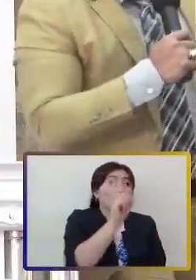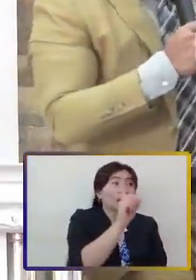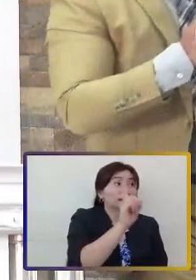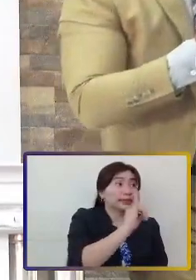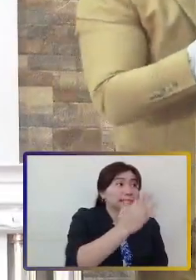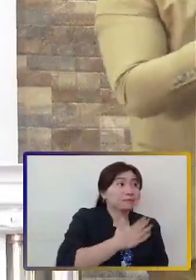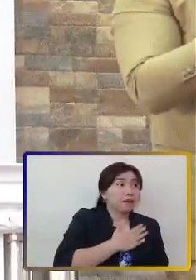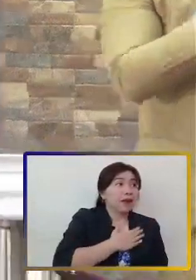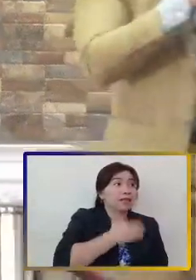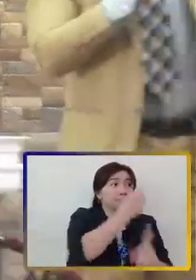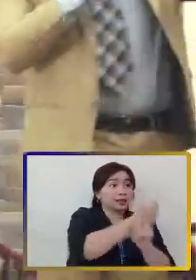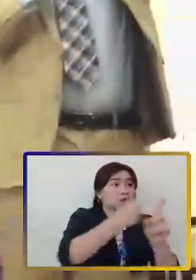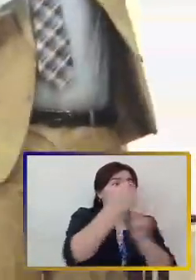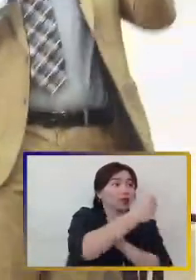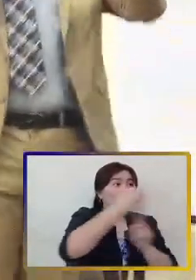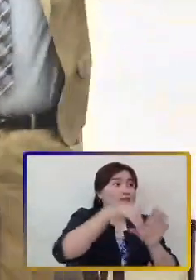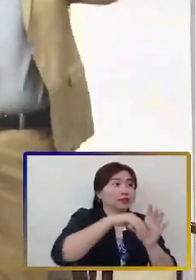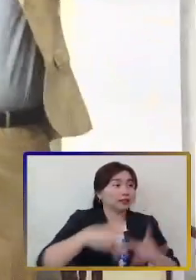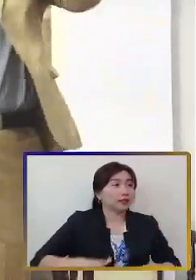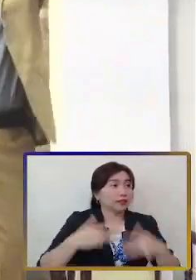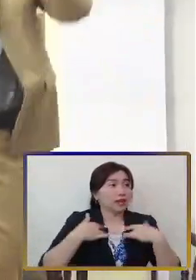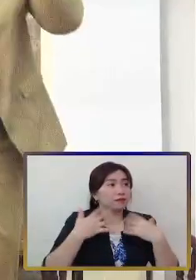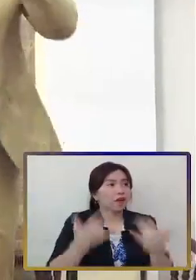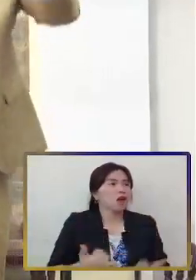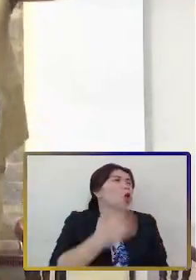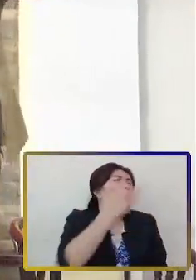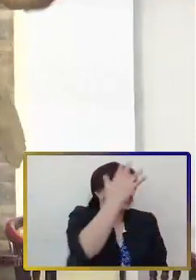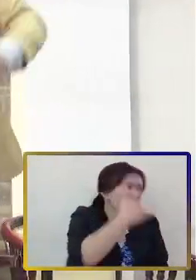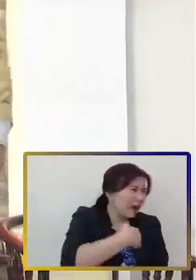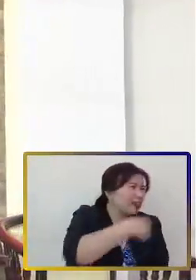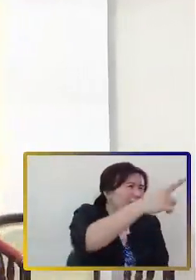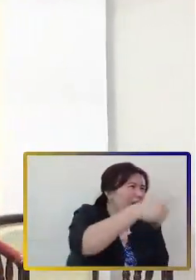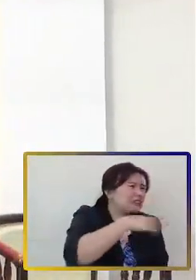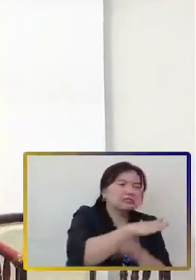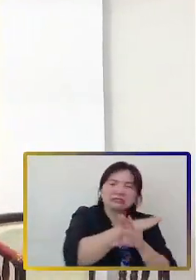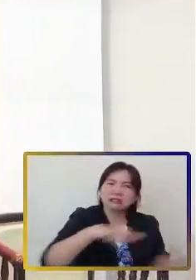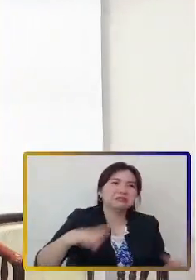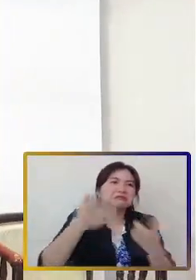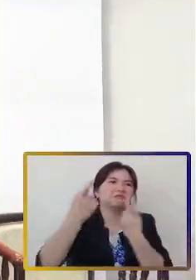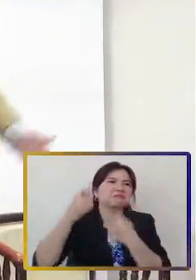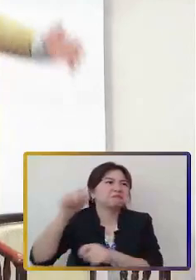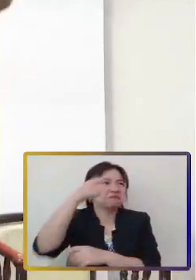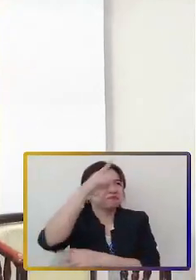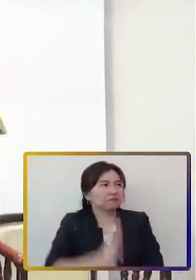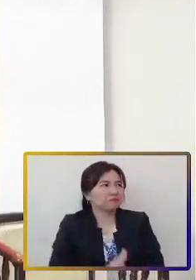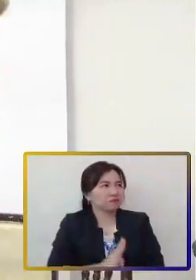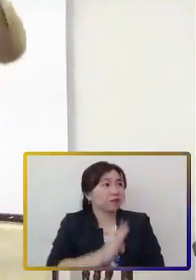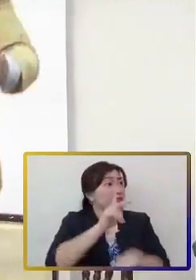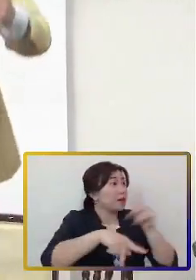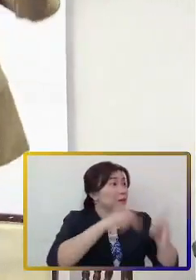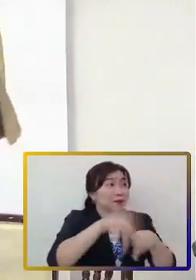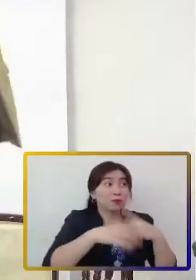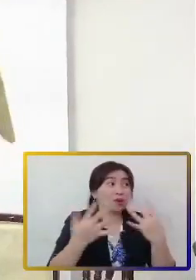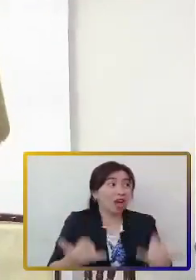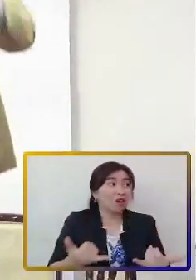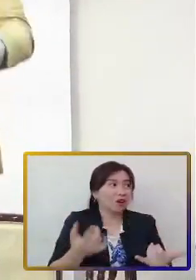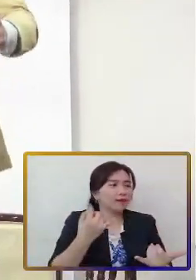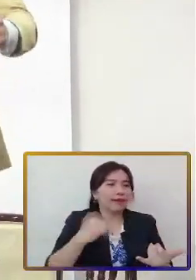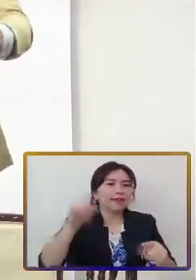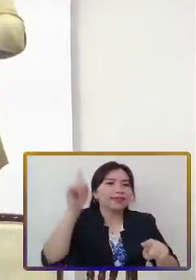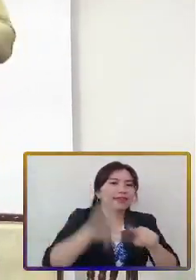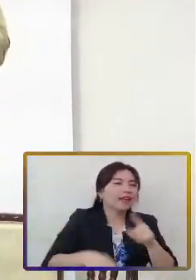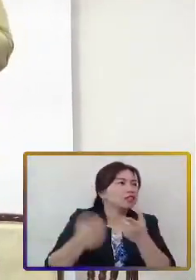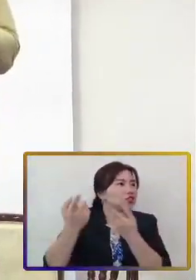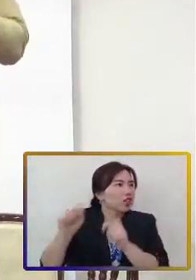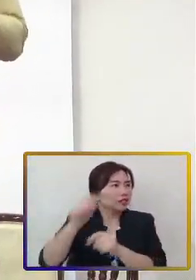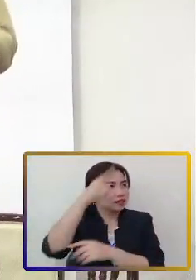ngayon Bakit hindi natin kayang pagkatiwalaan ng Diyos ang tao ngayon hindi kayang pagkatiwalaan ng